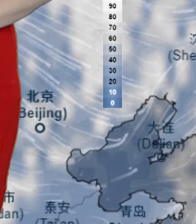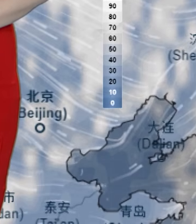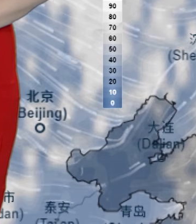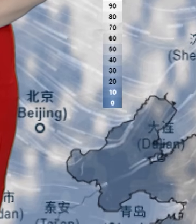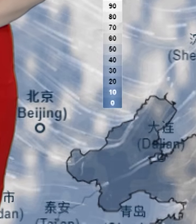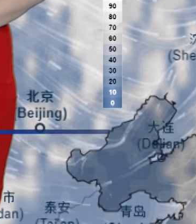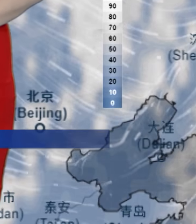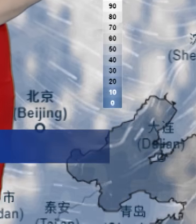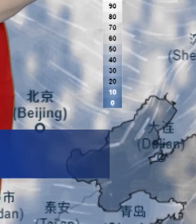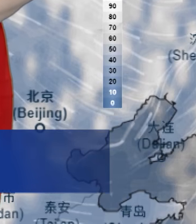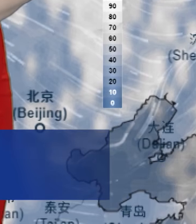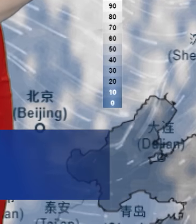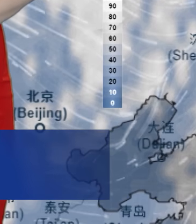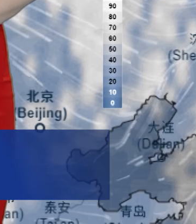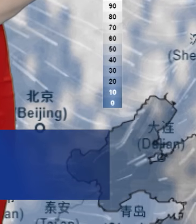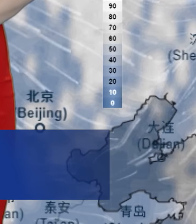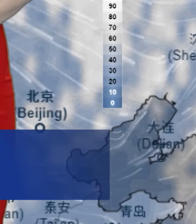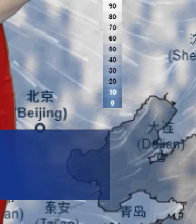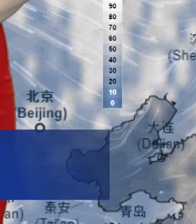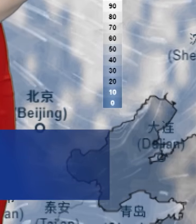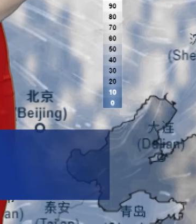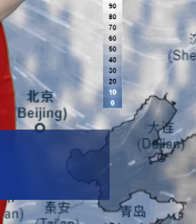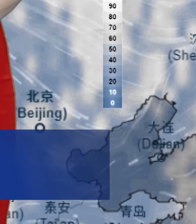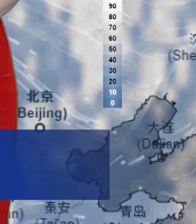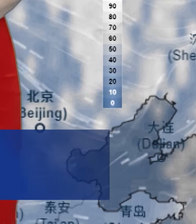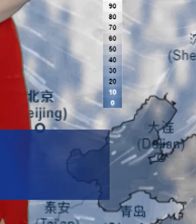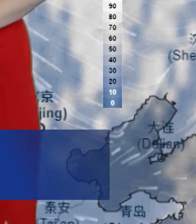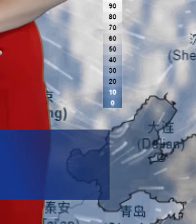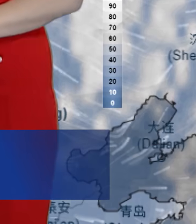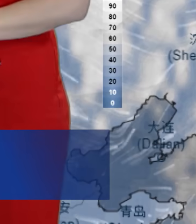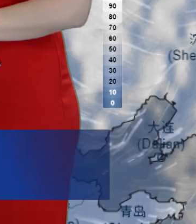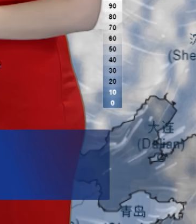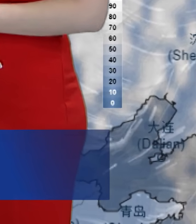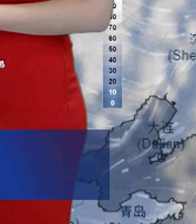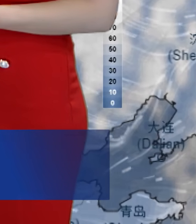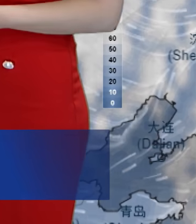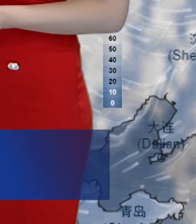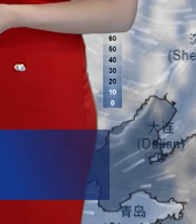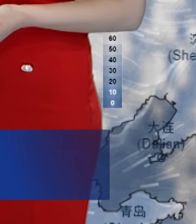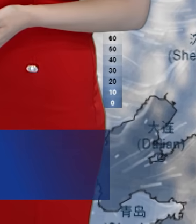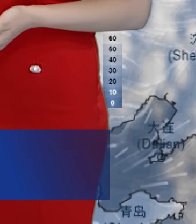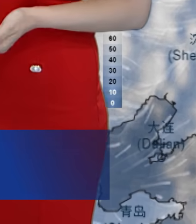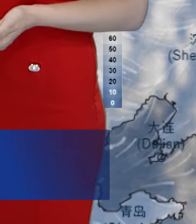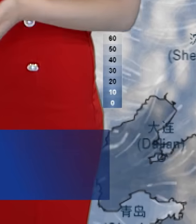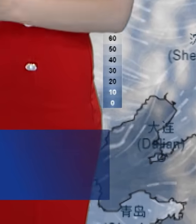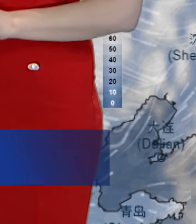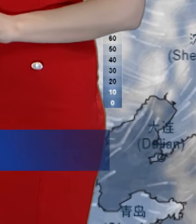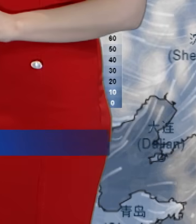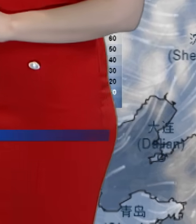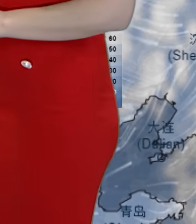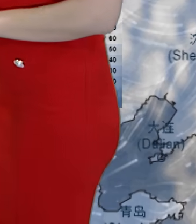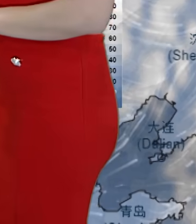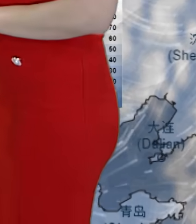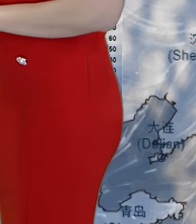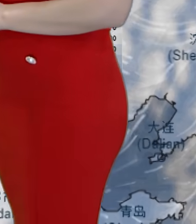Оромт руу зөвшөөрлөө эхлээд маш тэгэд болон тээвэрчлээ зориулсан мэдээллийг танилцуулъя. За өнөө маргааш та уулархаг нутгаараа цас орж зөөлөн засан шуурх шуурч